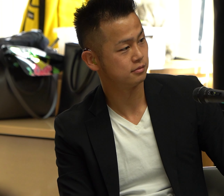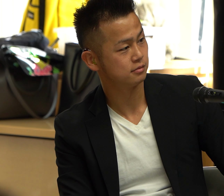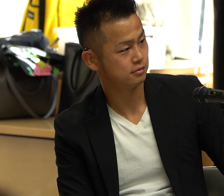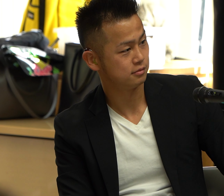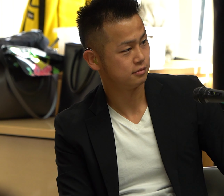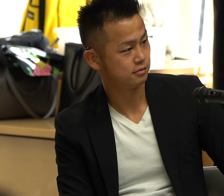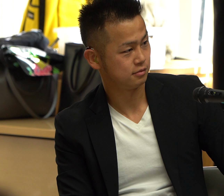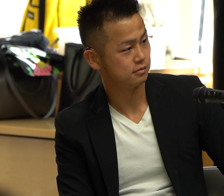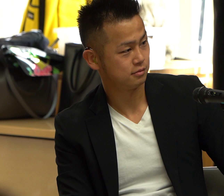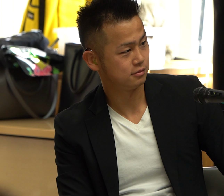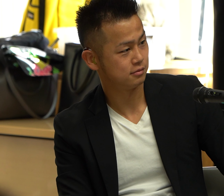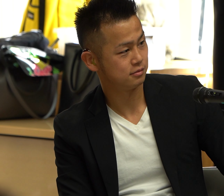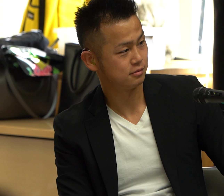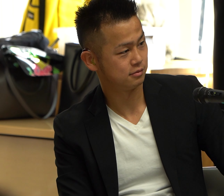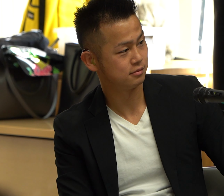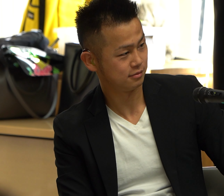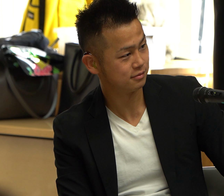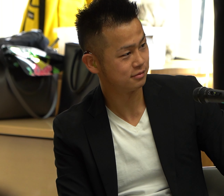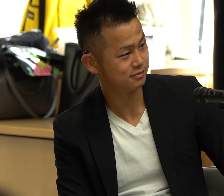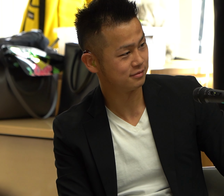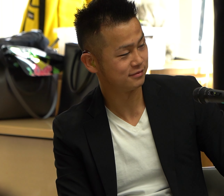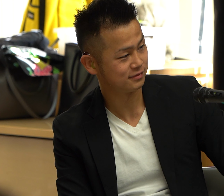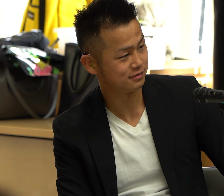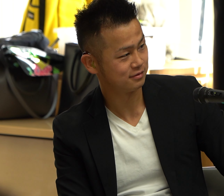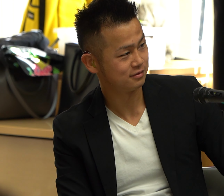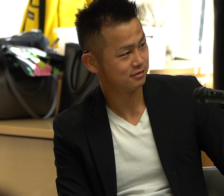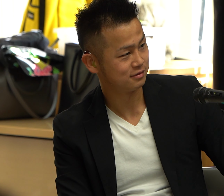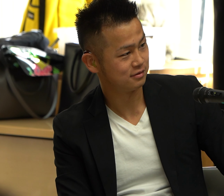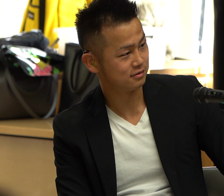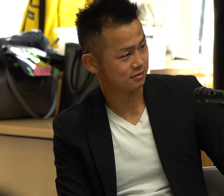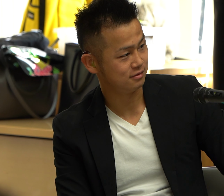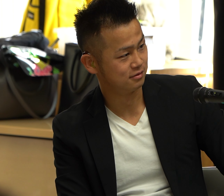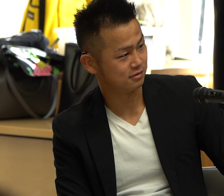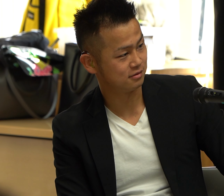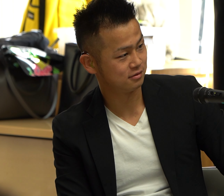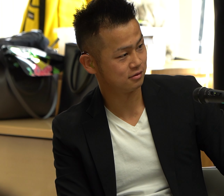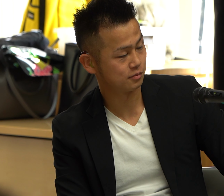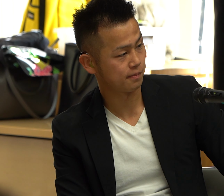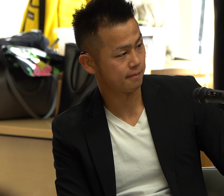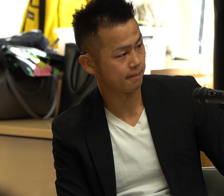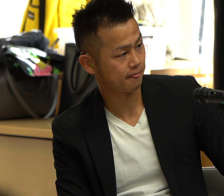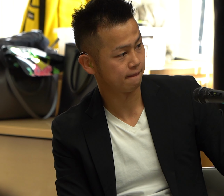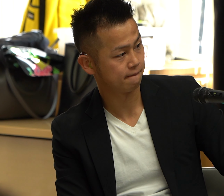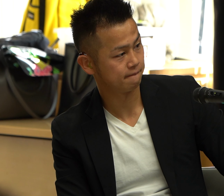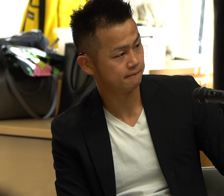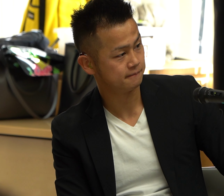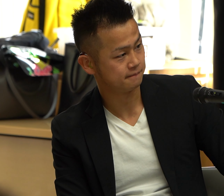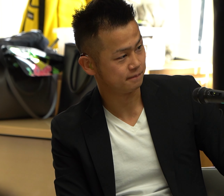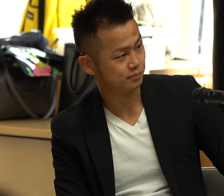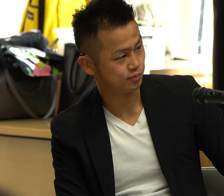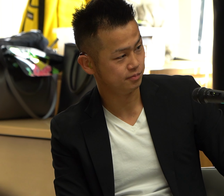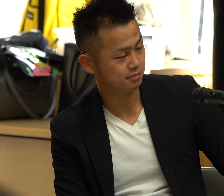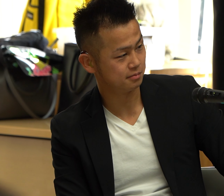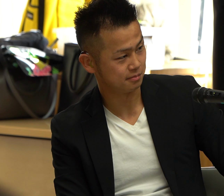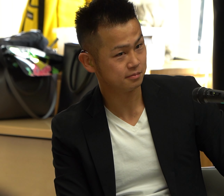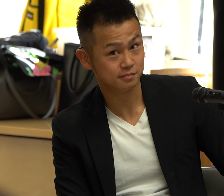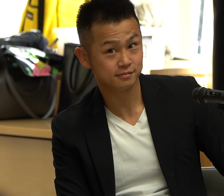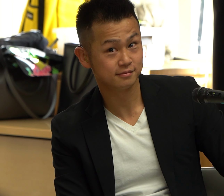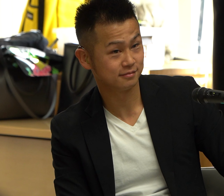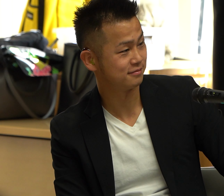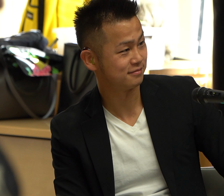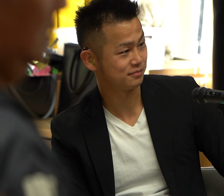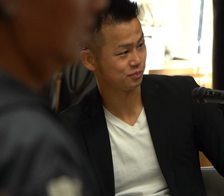せていただいたんですけれども、とてもその前向きに物事を捉えられて今まで歩まれてこられ